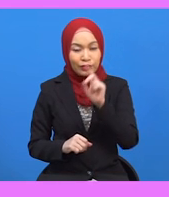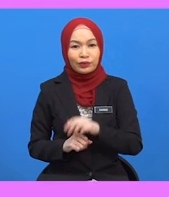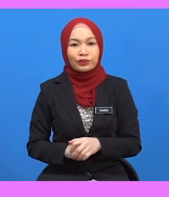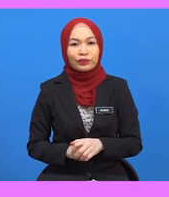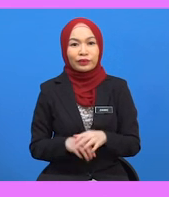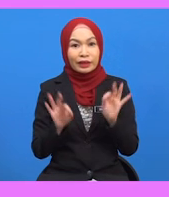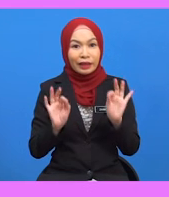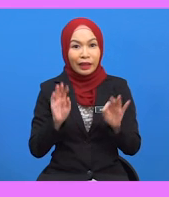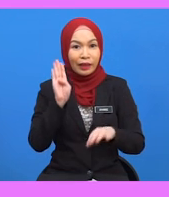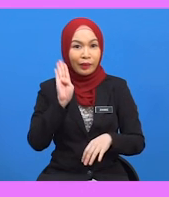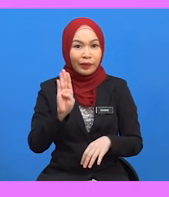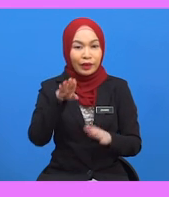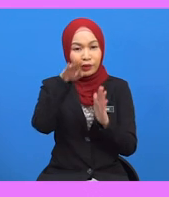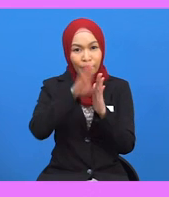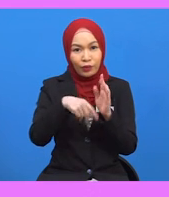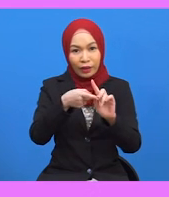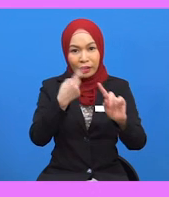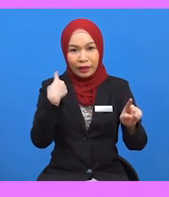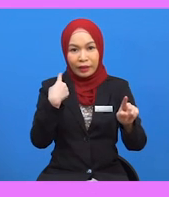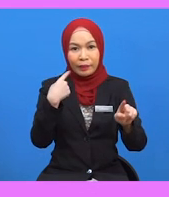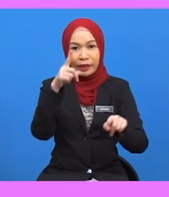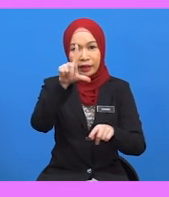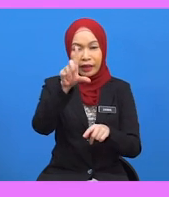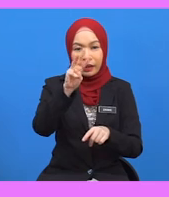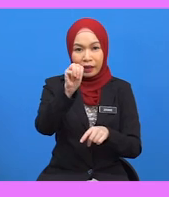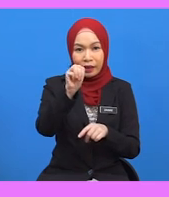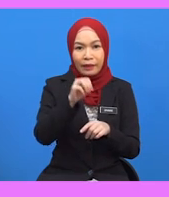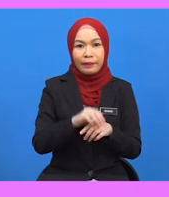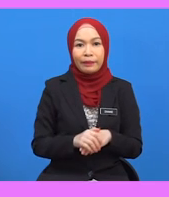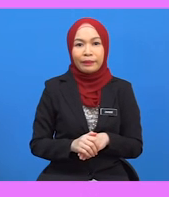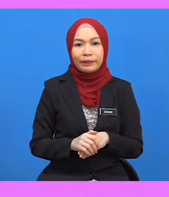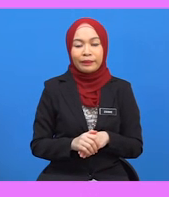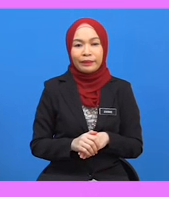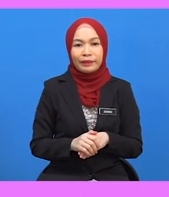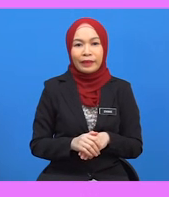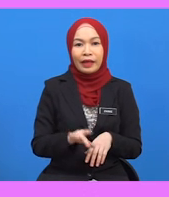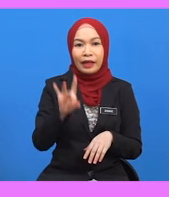8.3.1, jika B kurang daripada LM,